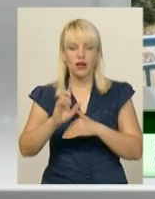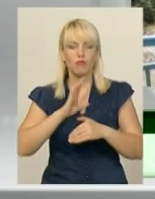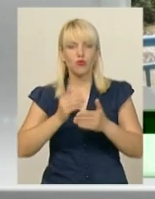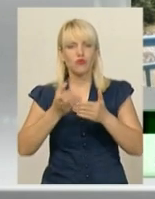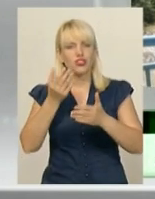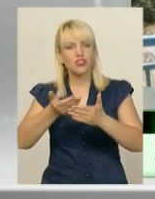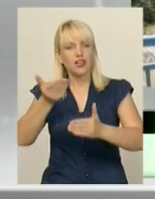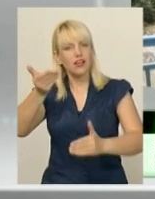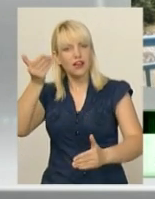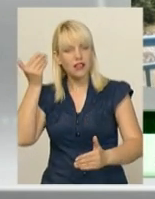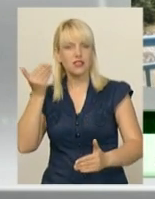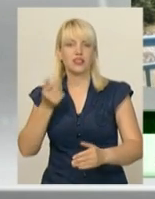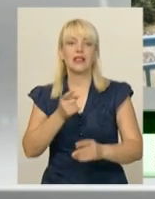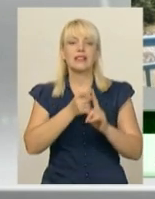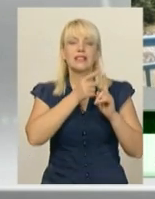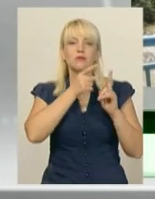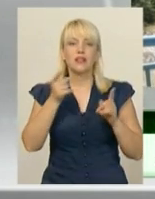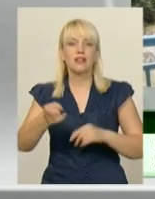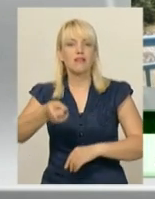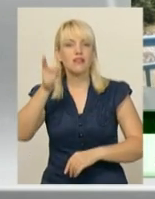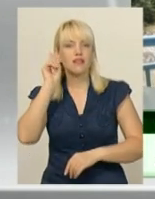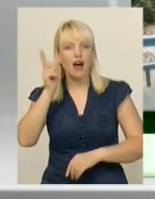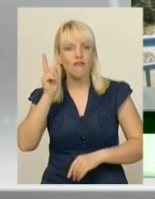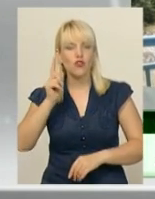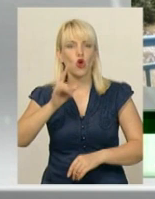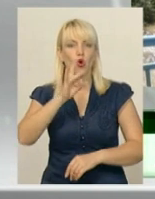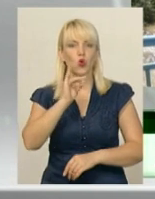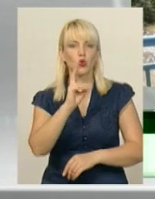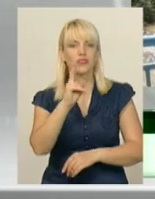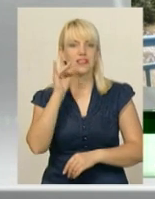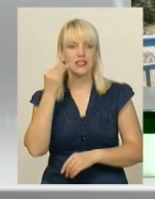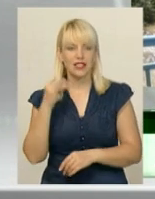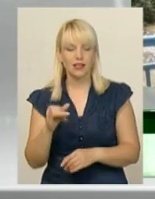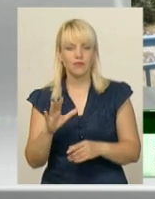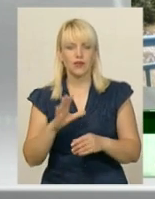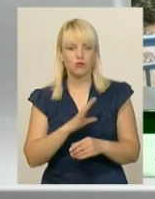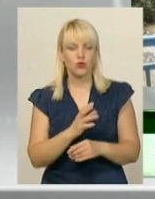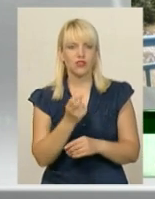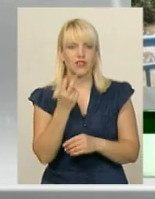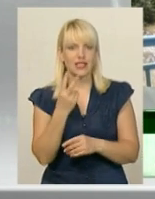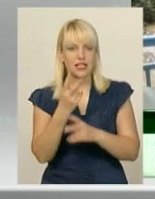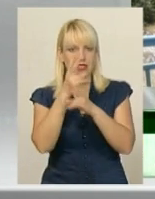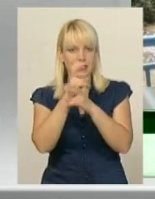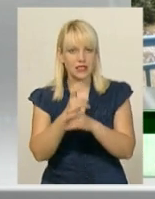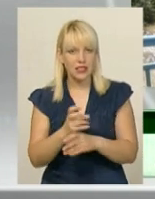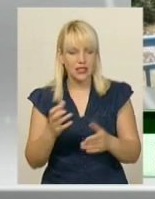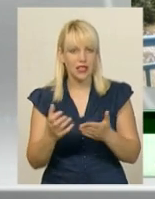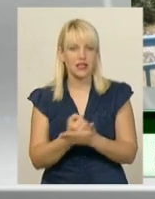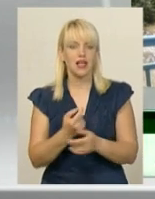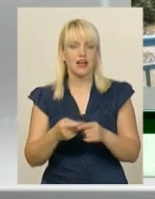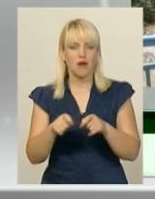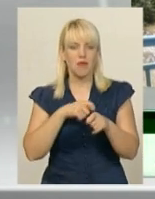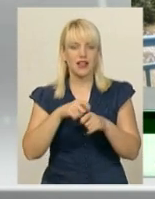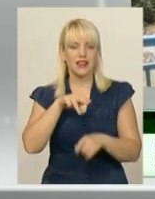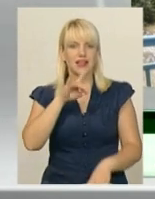часу, а саме з періоду давньоруського. Було знайдено 10 скронових кілець, було зафіксовано і матеріали трьох періодів